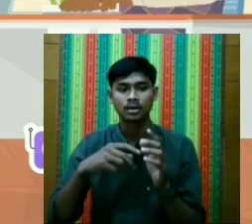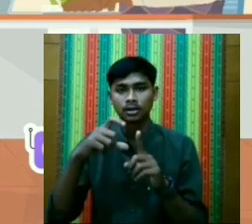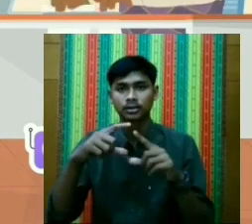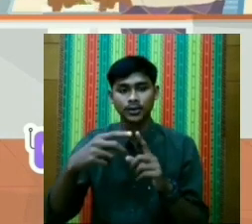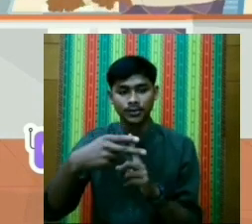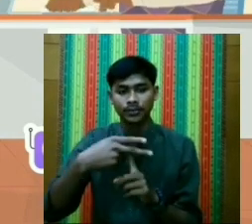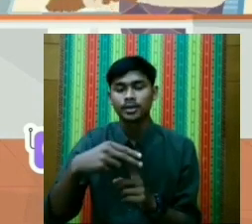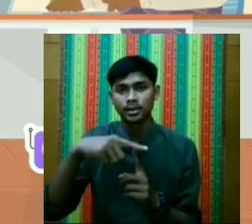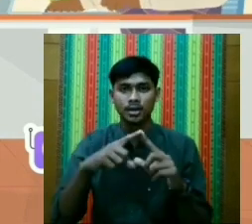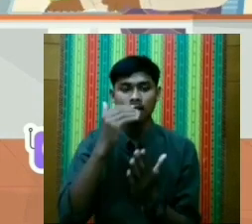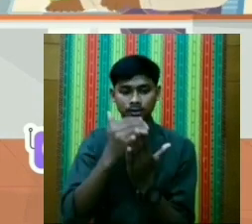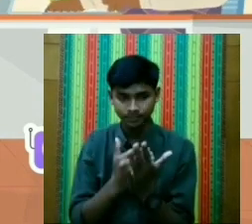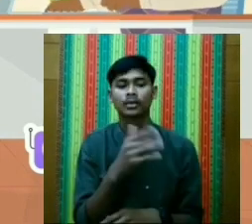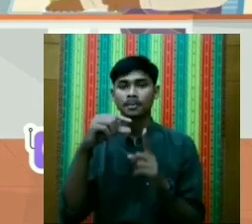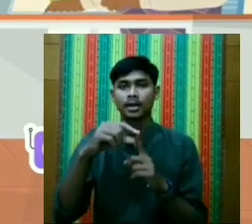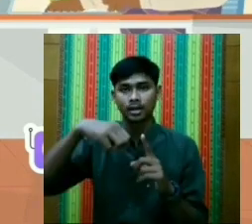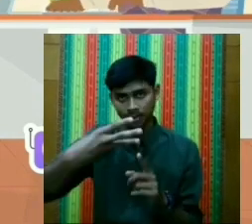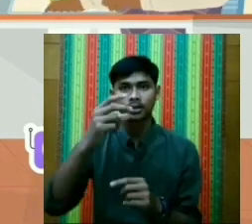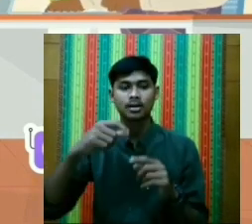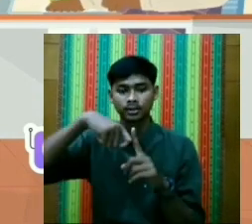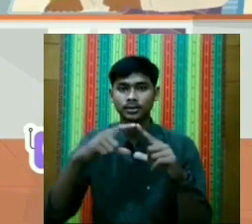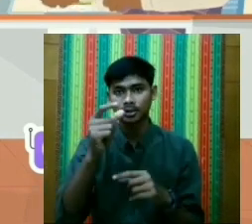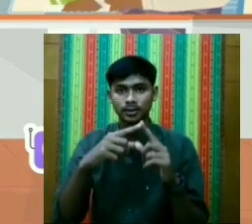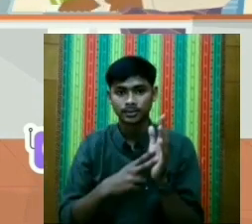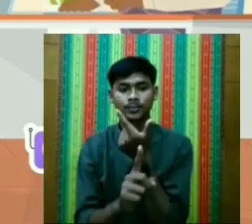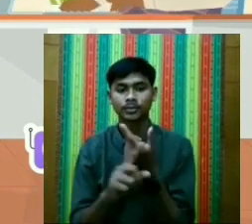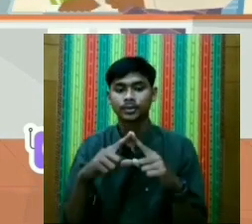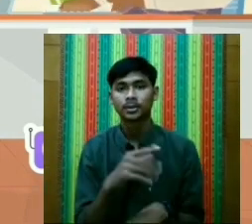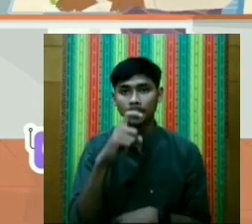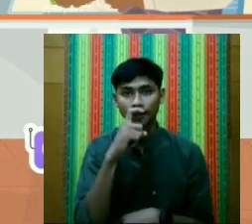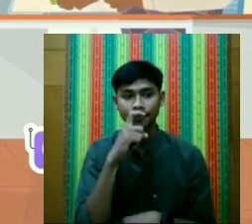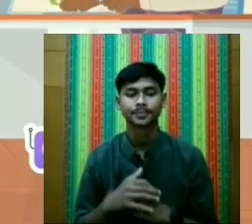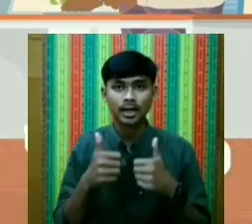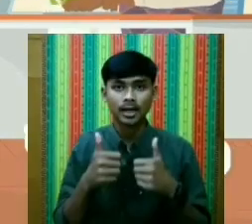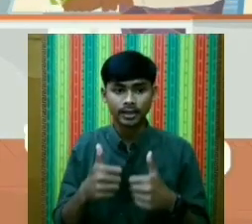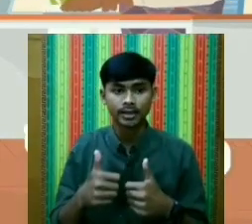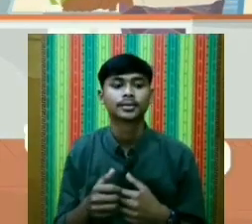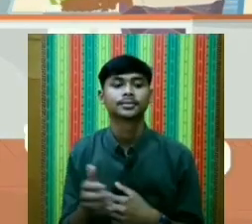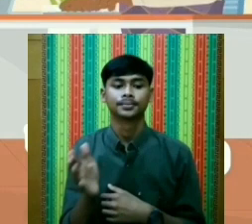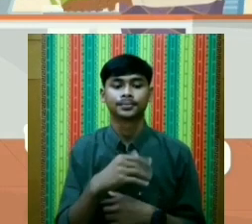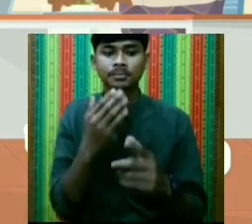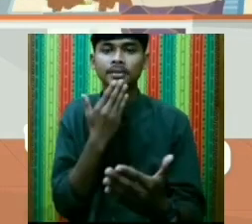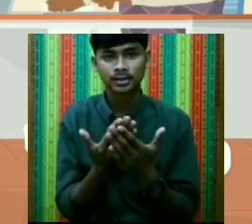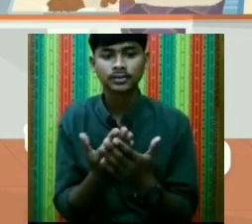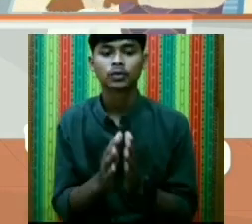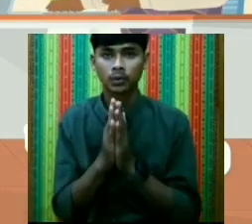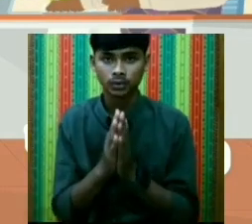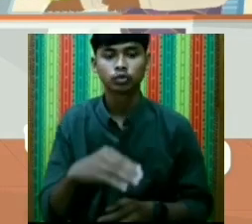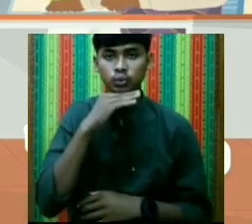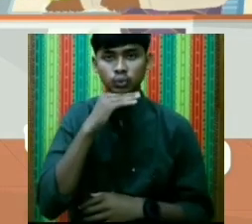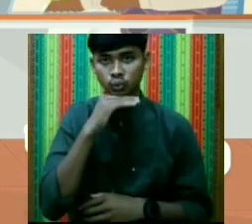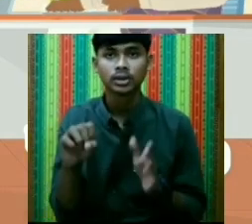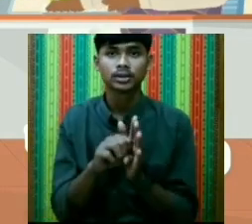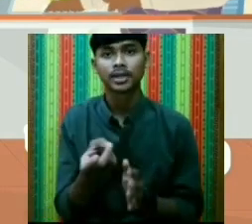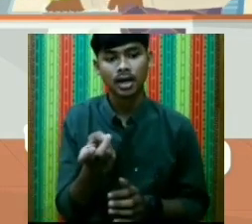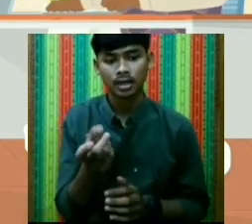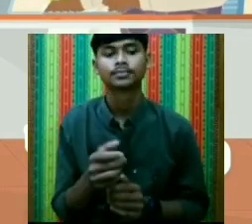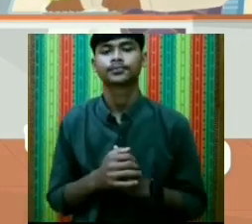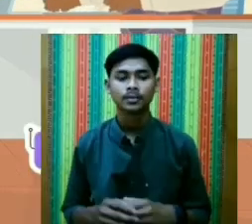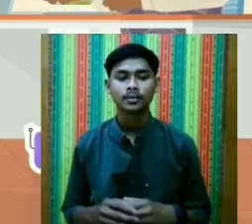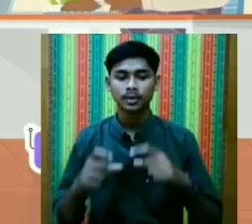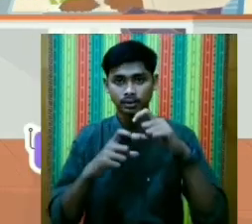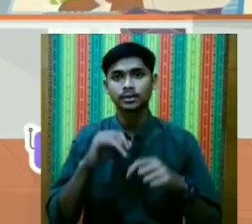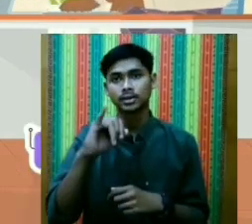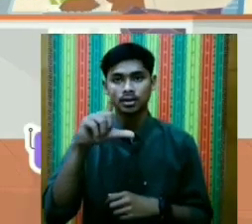Fajar di kasir informasi wakatu sidang akan disampaikan pakai email telepon